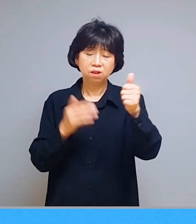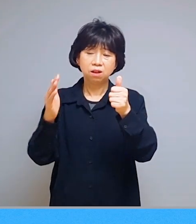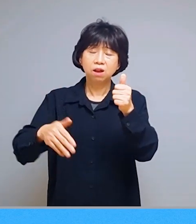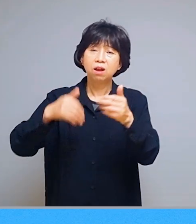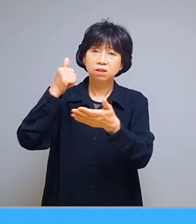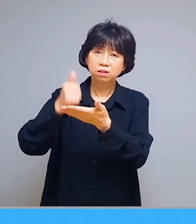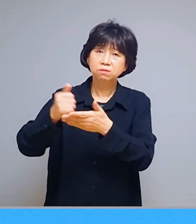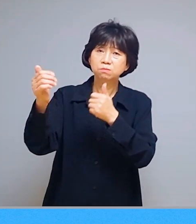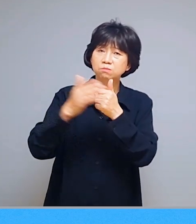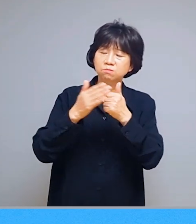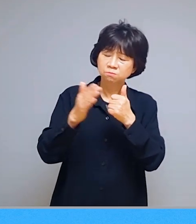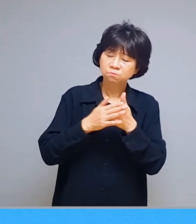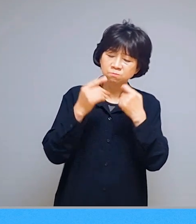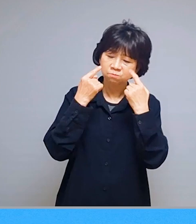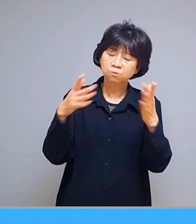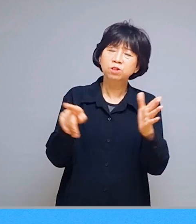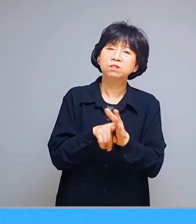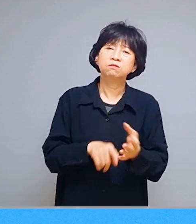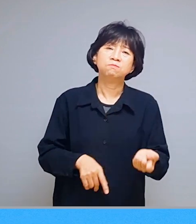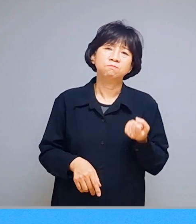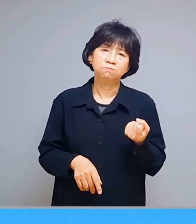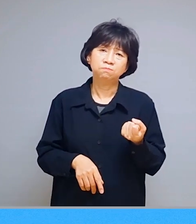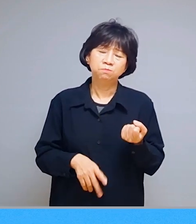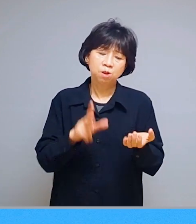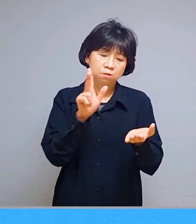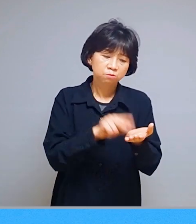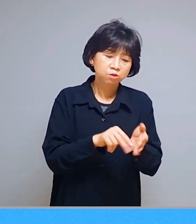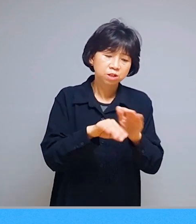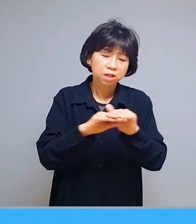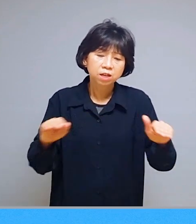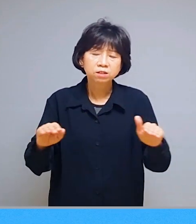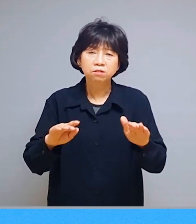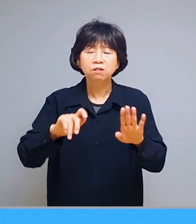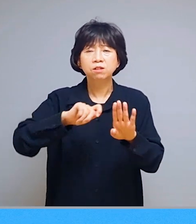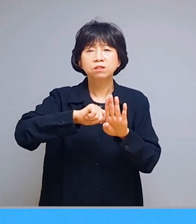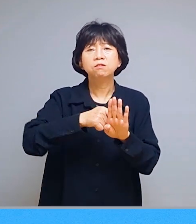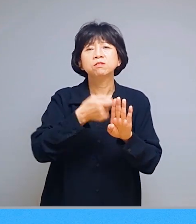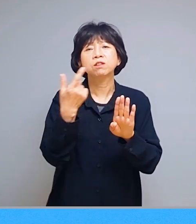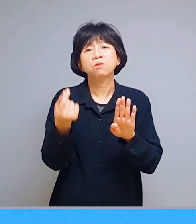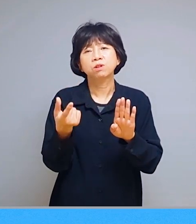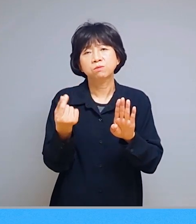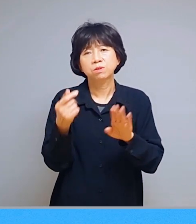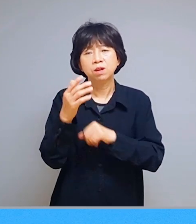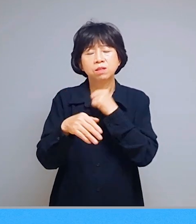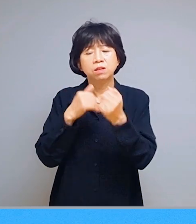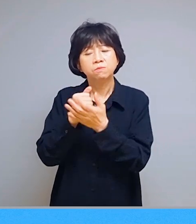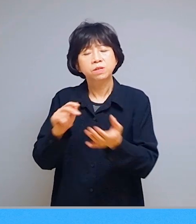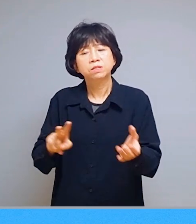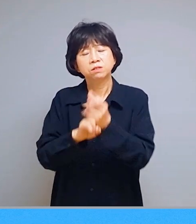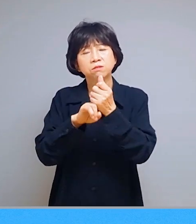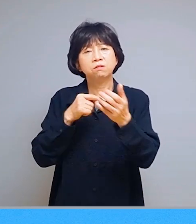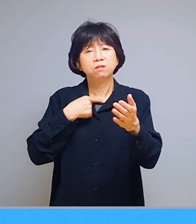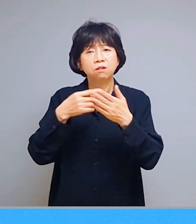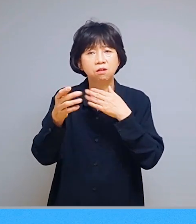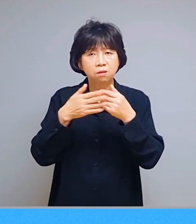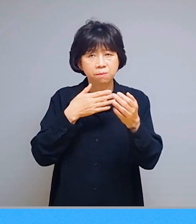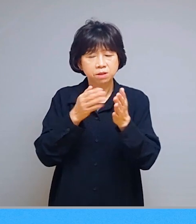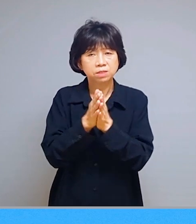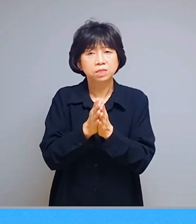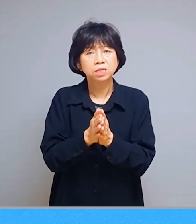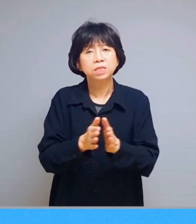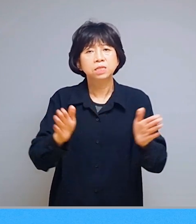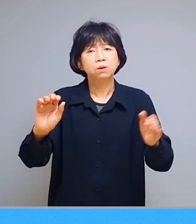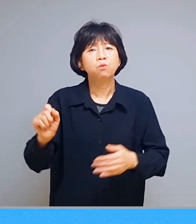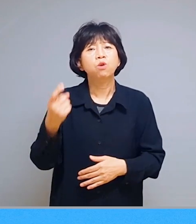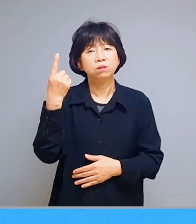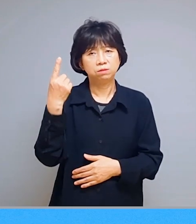확신했던 거죠. 감사는요, 문제의 해결을 여는 열쇠이며 하나님의 기적을 경험하는